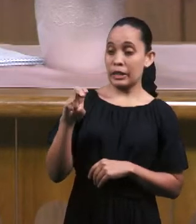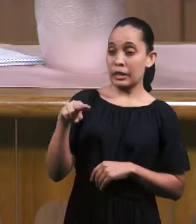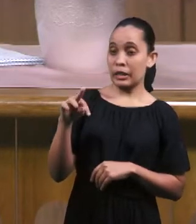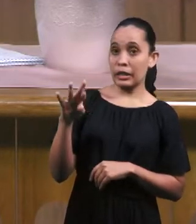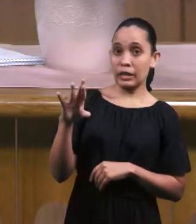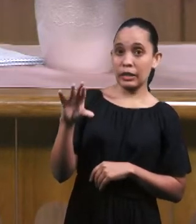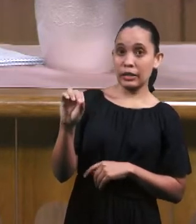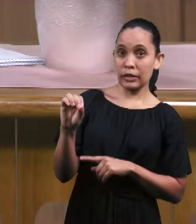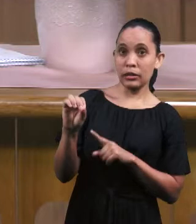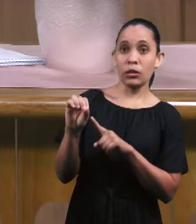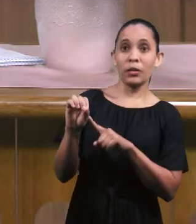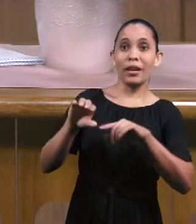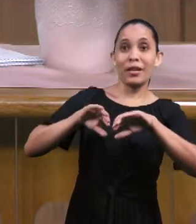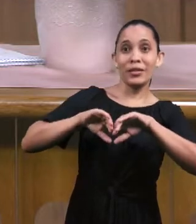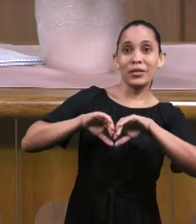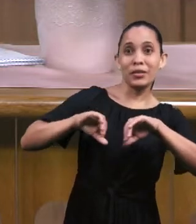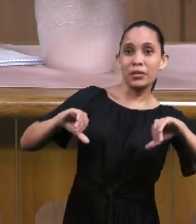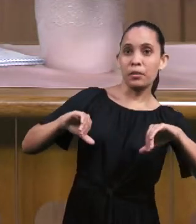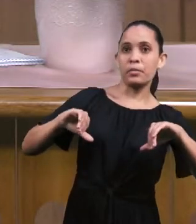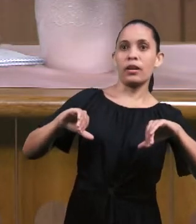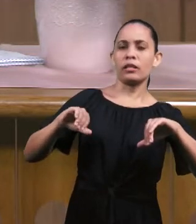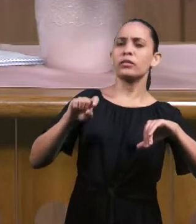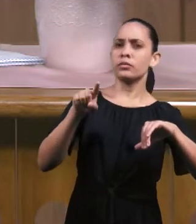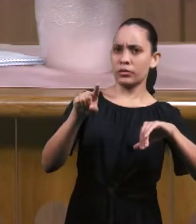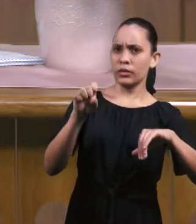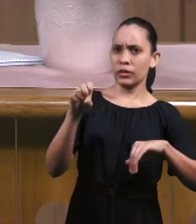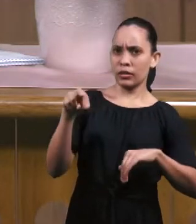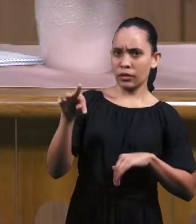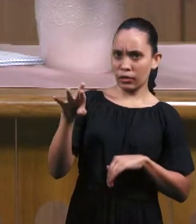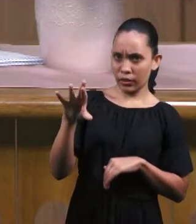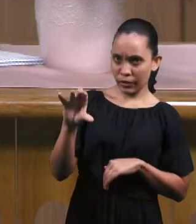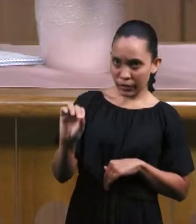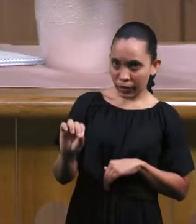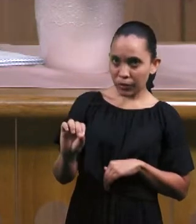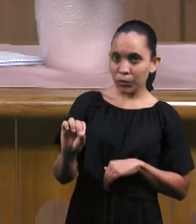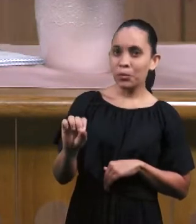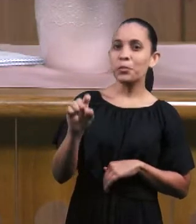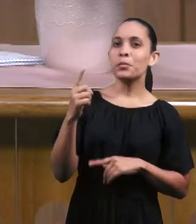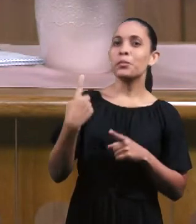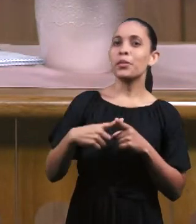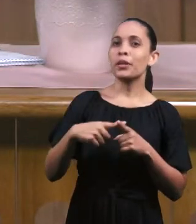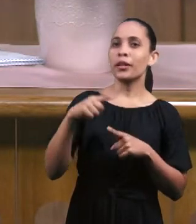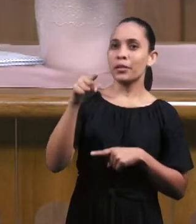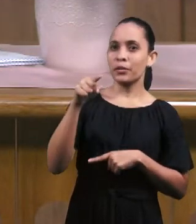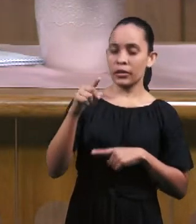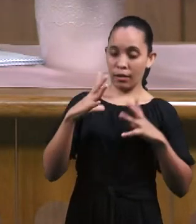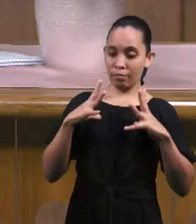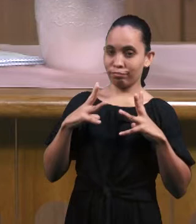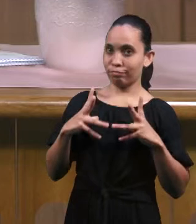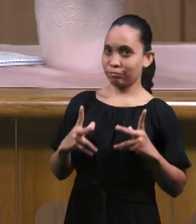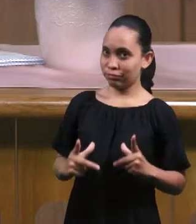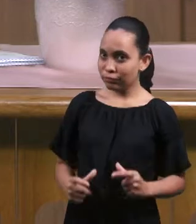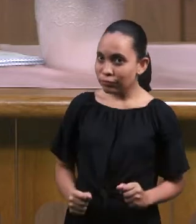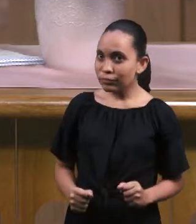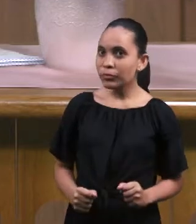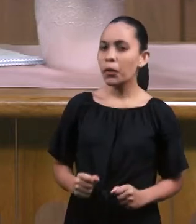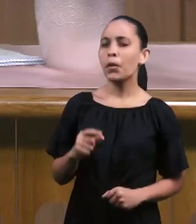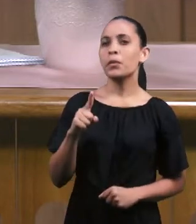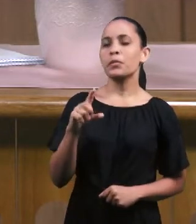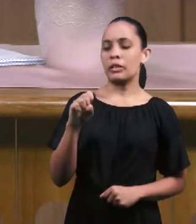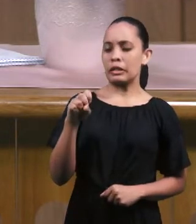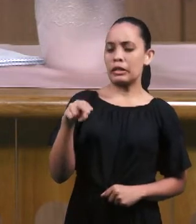sont séparés, vous êtes saints parce que vous êtes sanctifiés. Ce n'est pas parce que vous êtes un saint comme